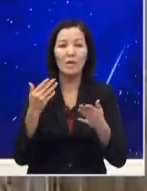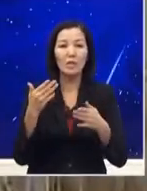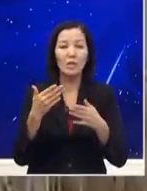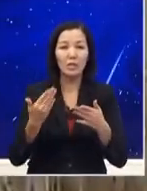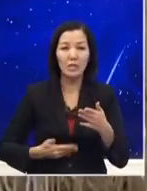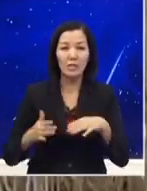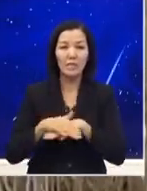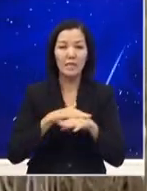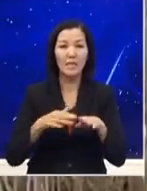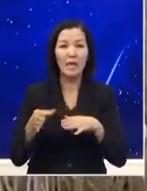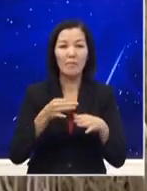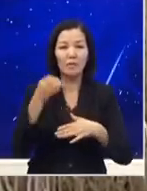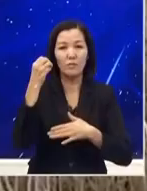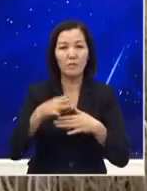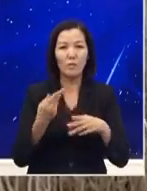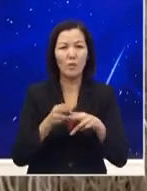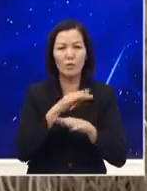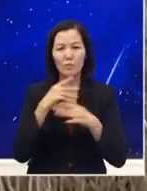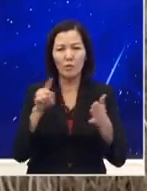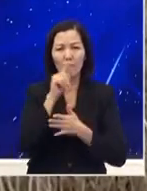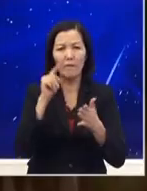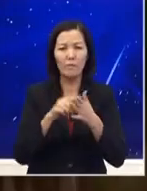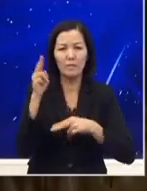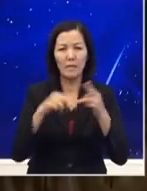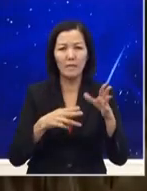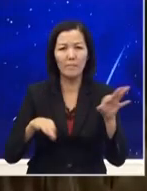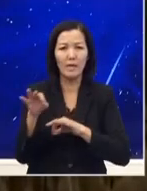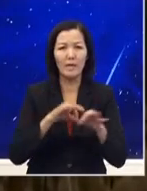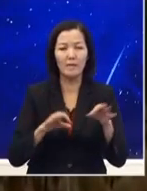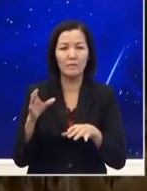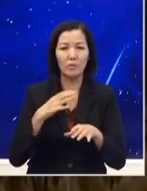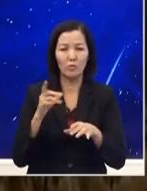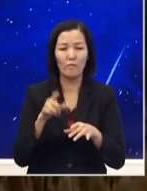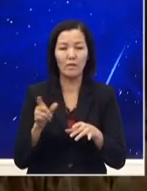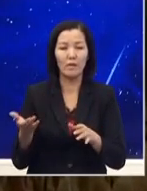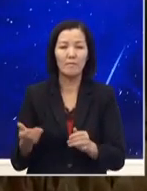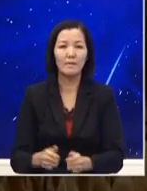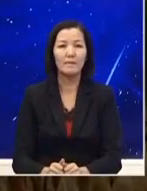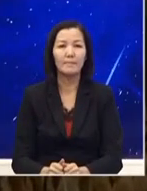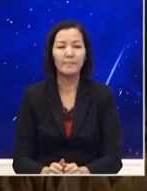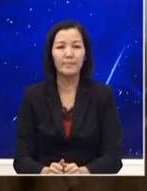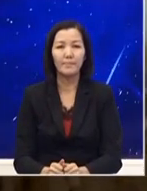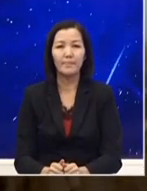жителей областного центра оказалось очень много вопросов к строительным проектам чиновников.